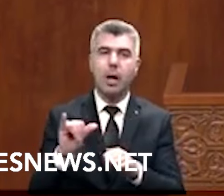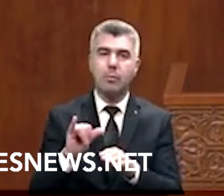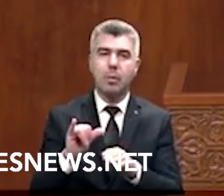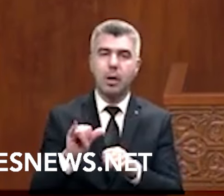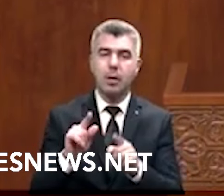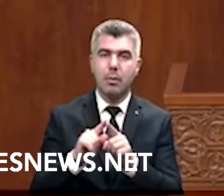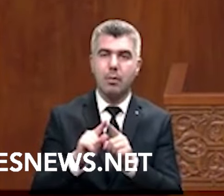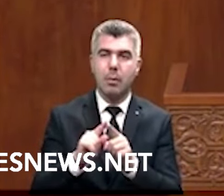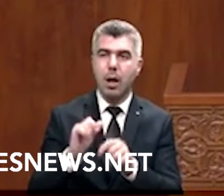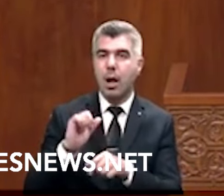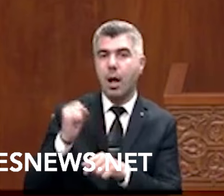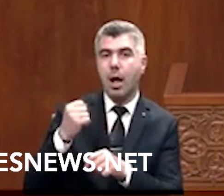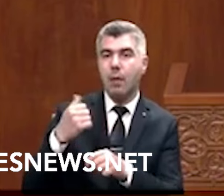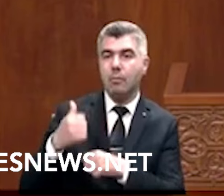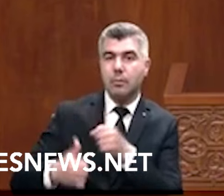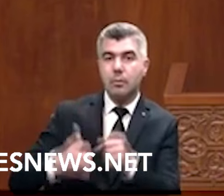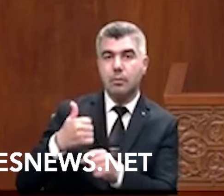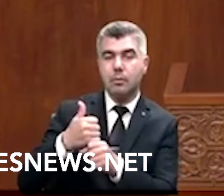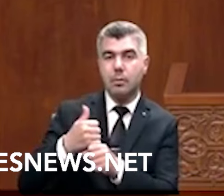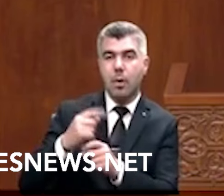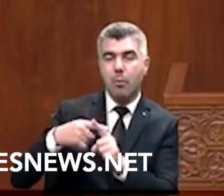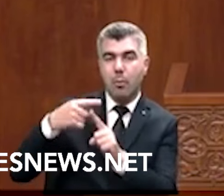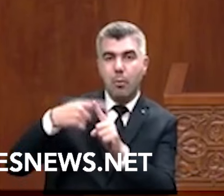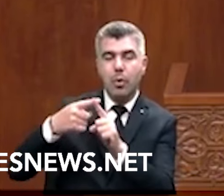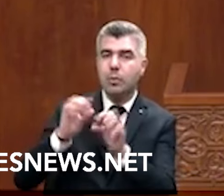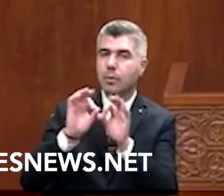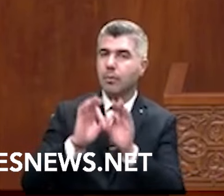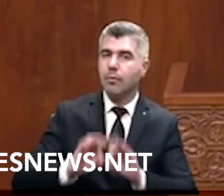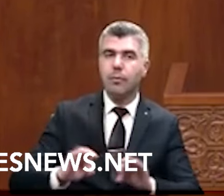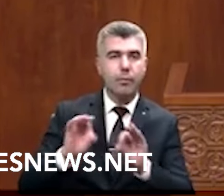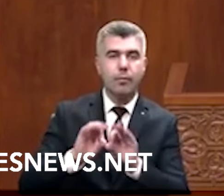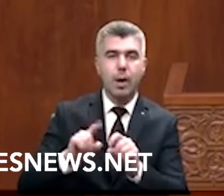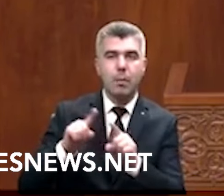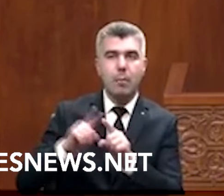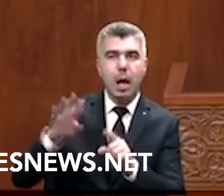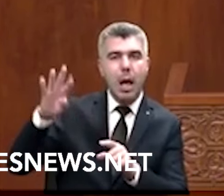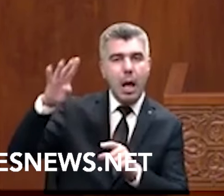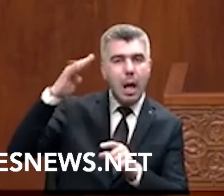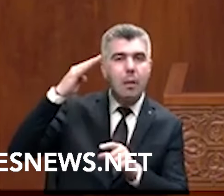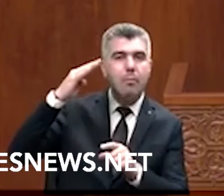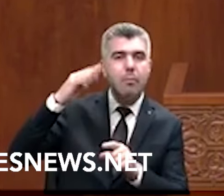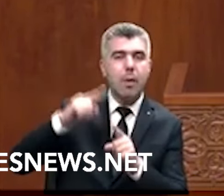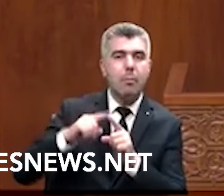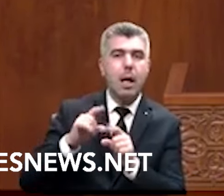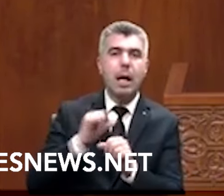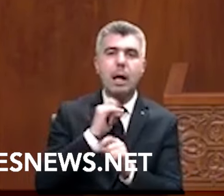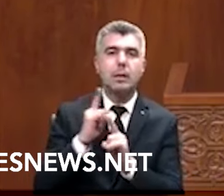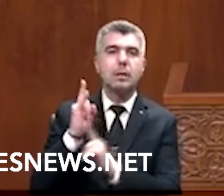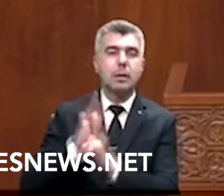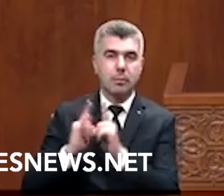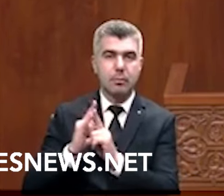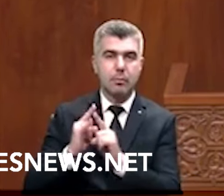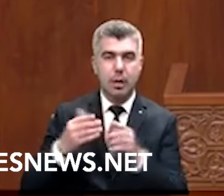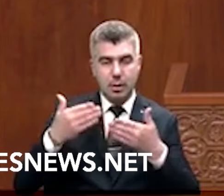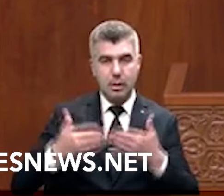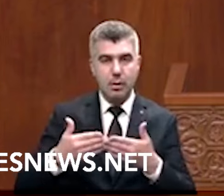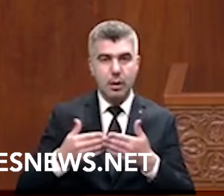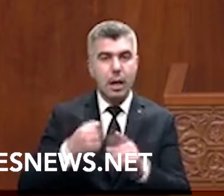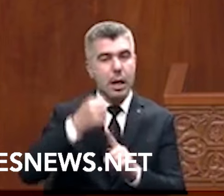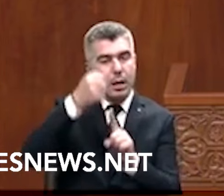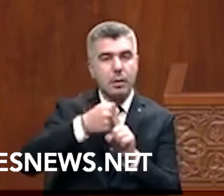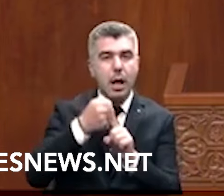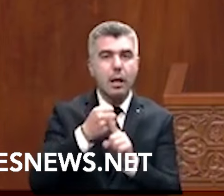العامله منذ سنوات وكانت بمثبت حلم صحب المنال صعب المنال لكن بفضل الاصلاحات الجبائي